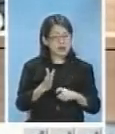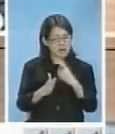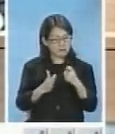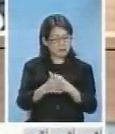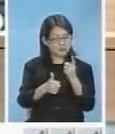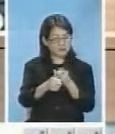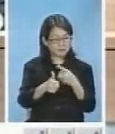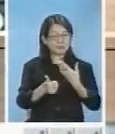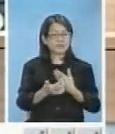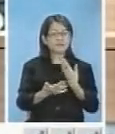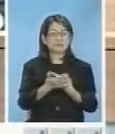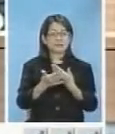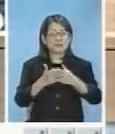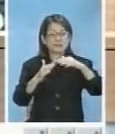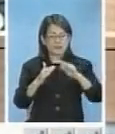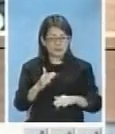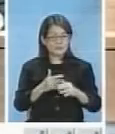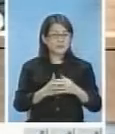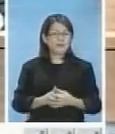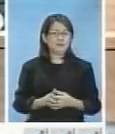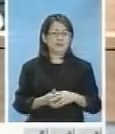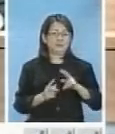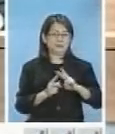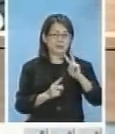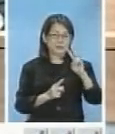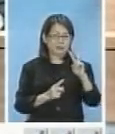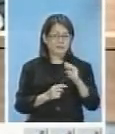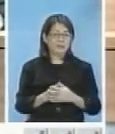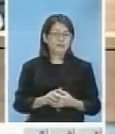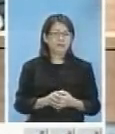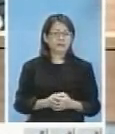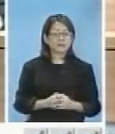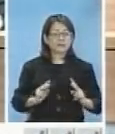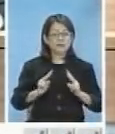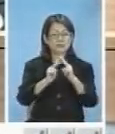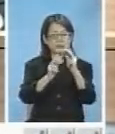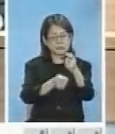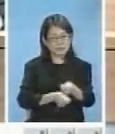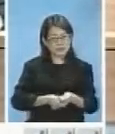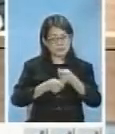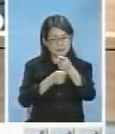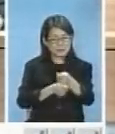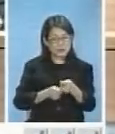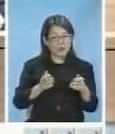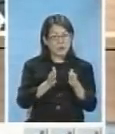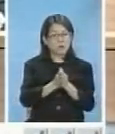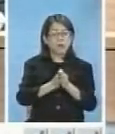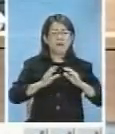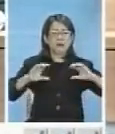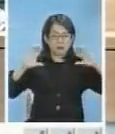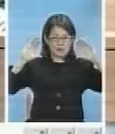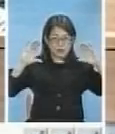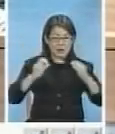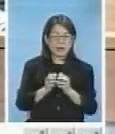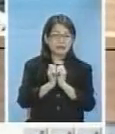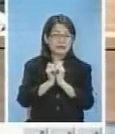จำเป็นต้องตัดงบประมาณของกระทรวงเกษตรลงประการที่2ครับกระทรวงเกษตรและรัฐบาลทอดทิ้ง